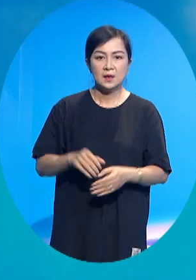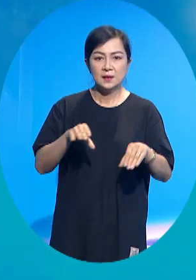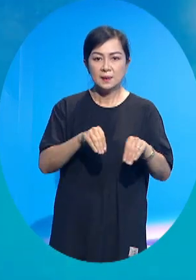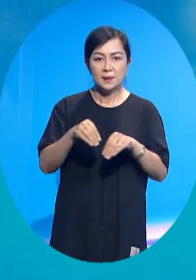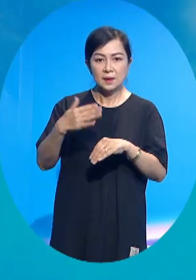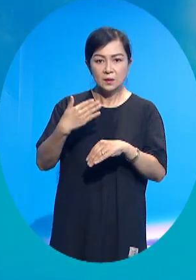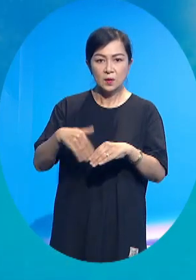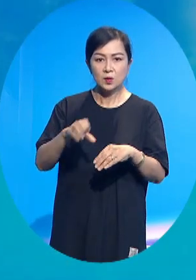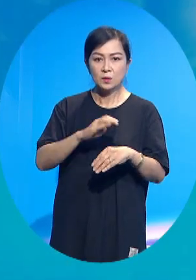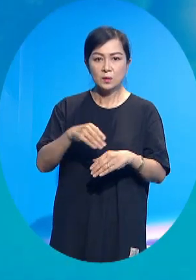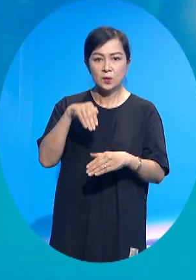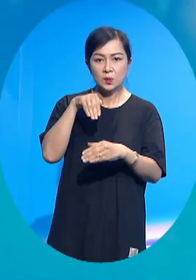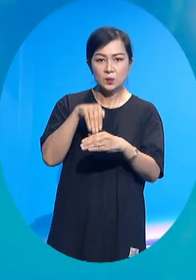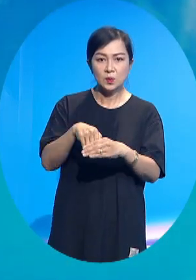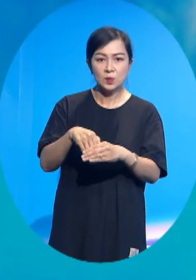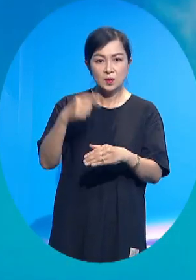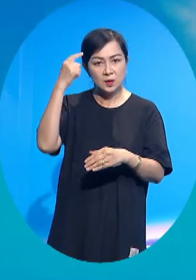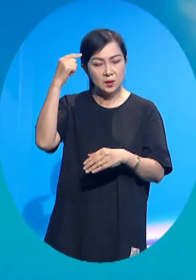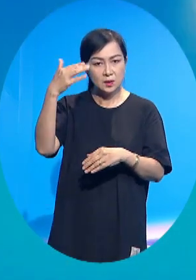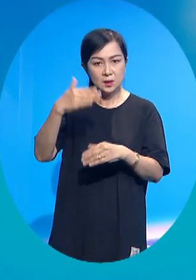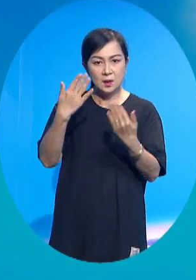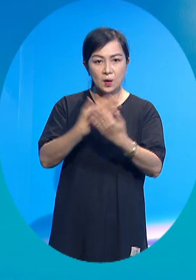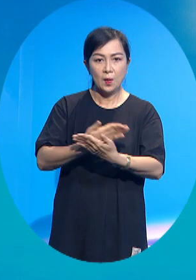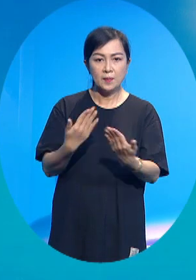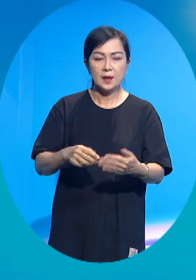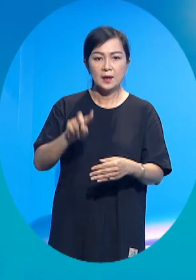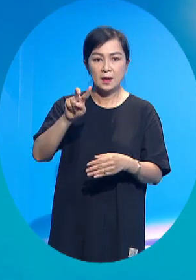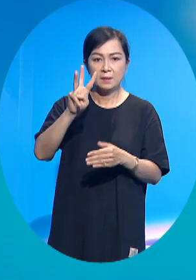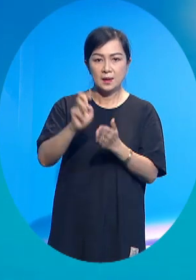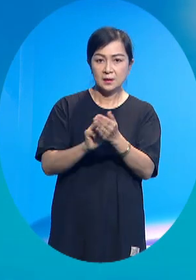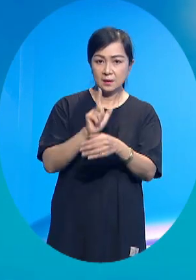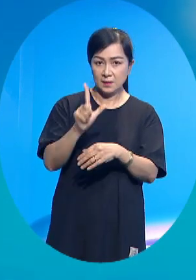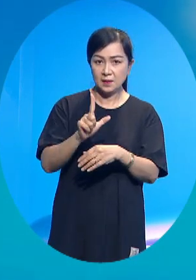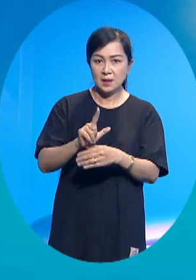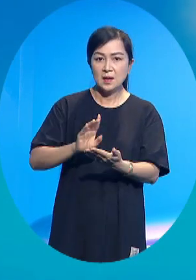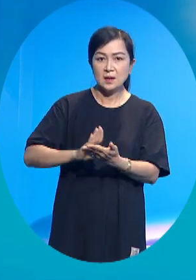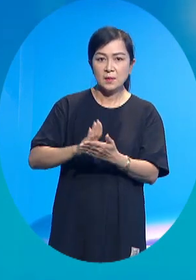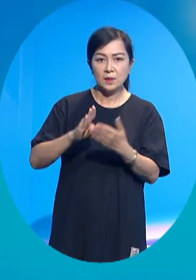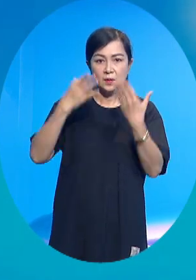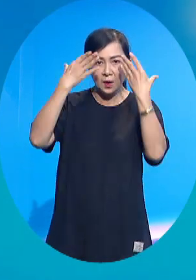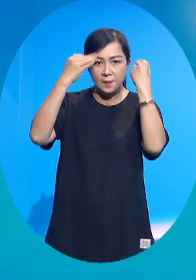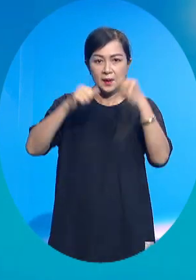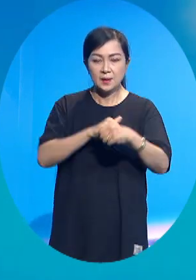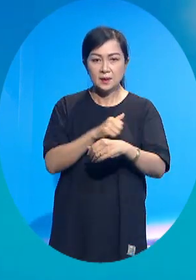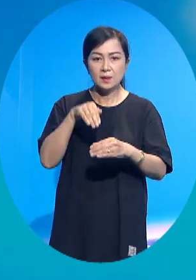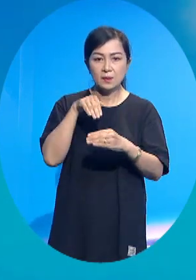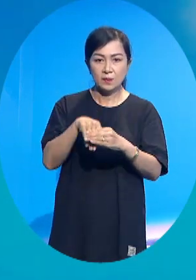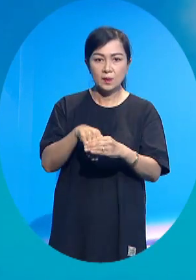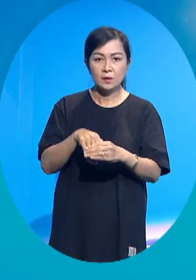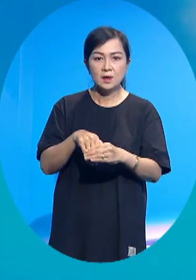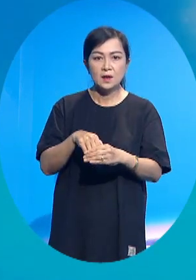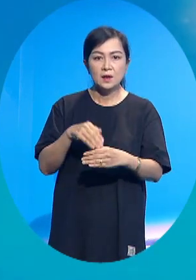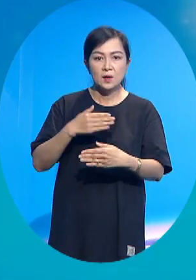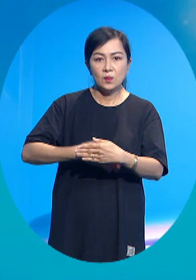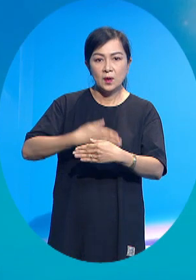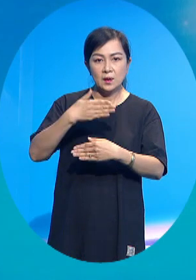Tây Ban Nha đã hoàn tất việc chuẩn bị cho cuộc tổng tuyển cử dự kiến diễn ra vào hôm nay 23 tháng 7. Việc đảm bảo sự thoải mái cho cử tri đi bỏ